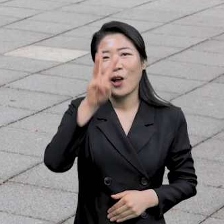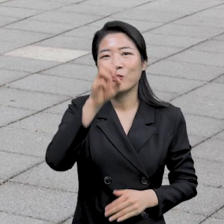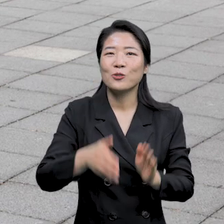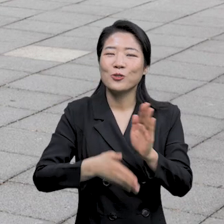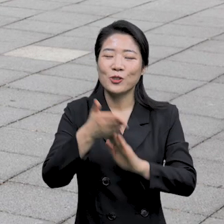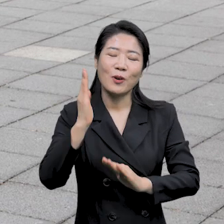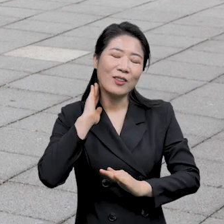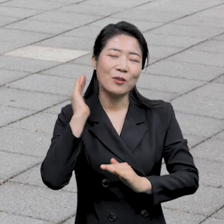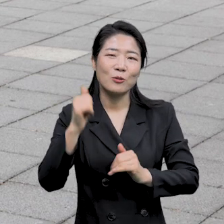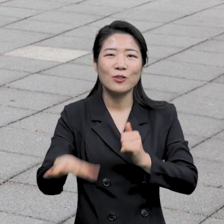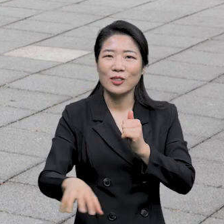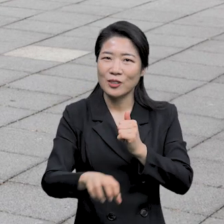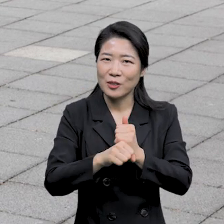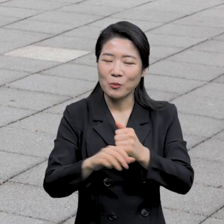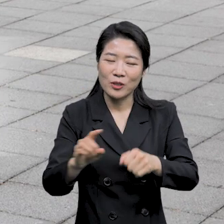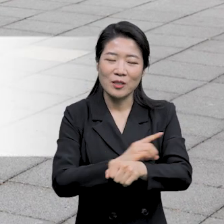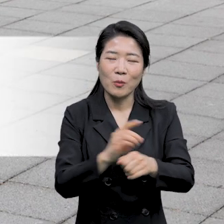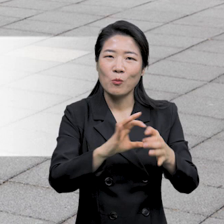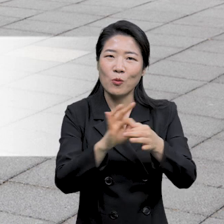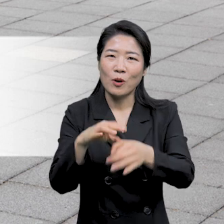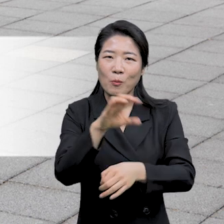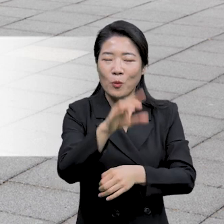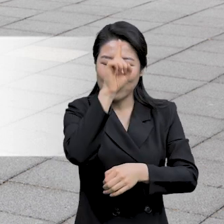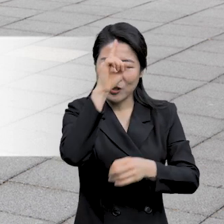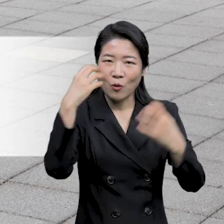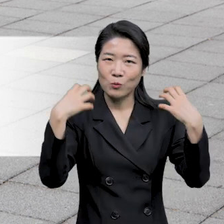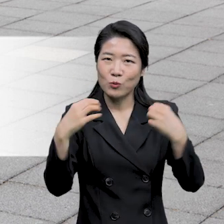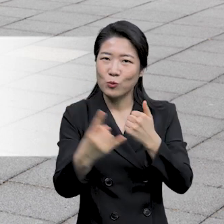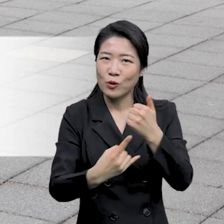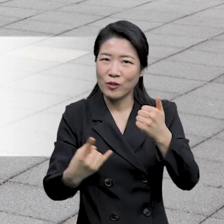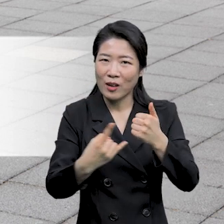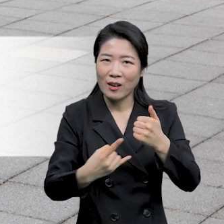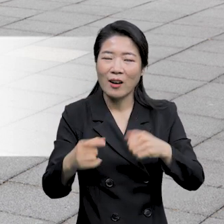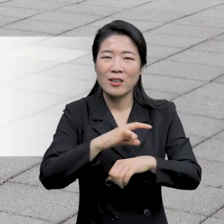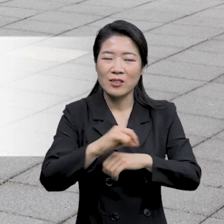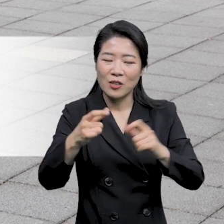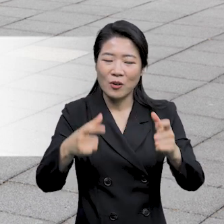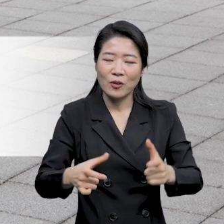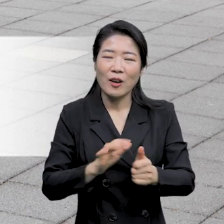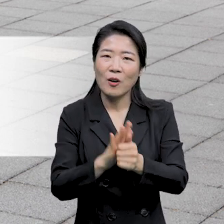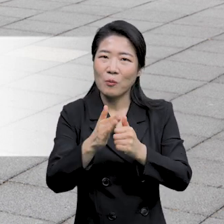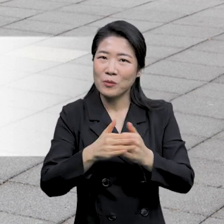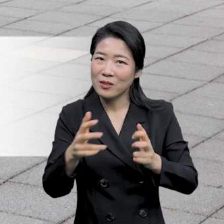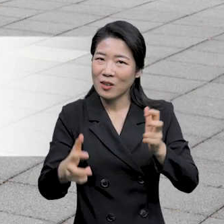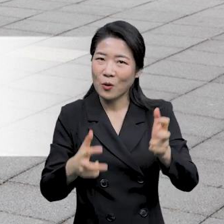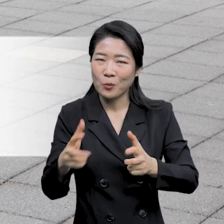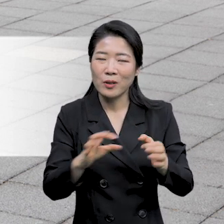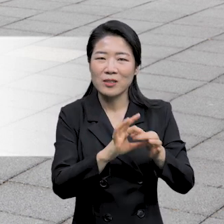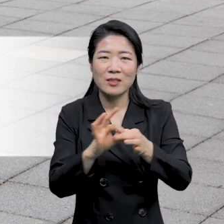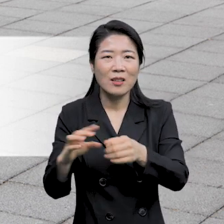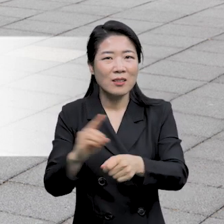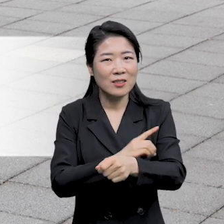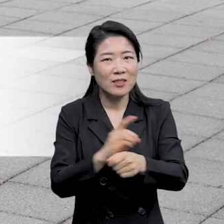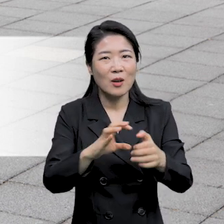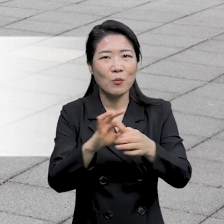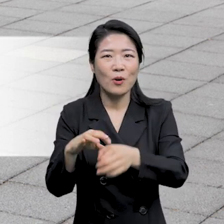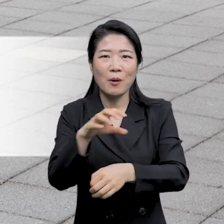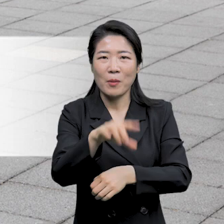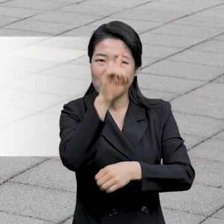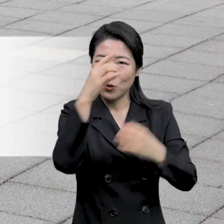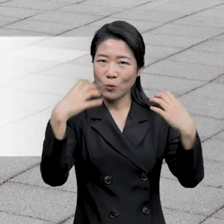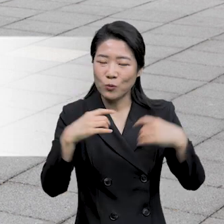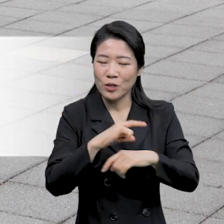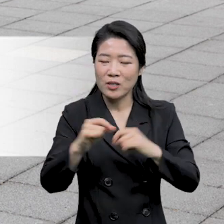광주시와 대통령 직속 디지털 플랫폼 정보위원회가 지역 특화 협력 모델인 디지털 플랫폼 정부의 지역 확산을